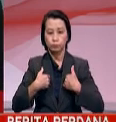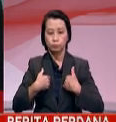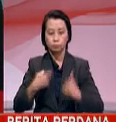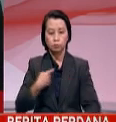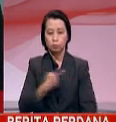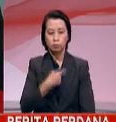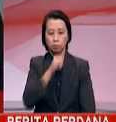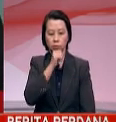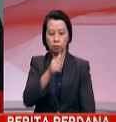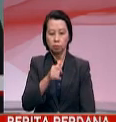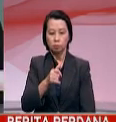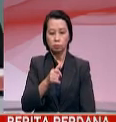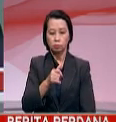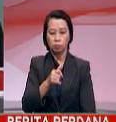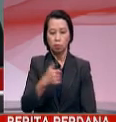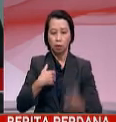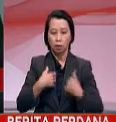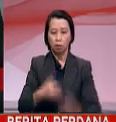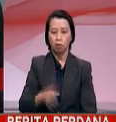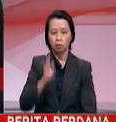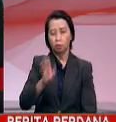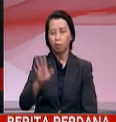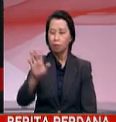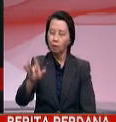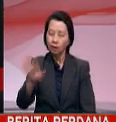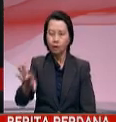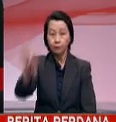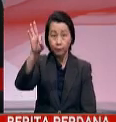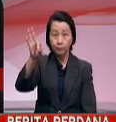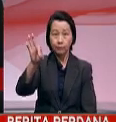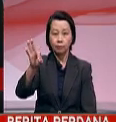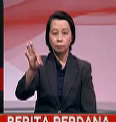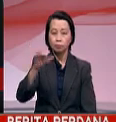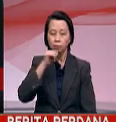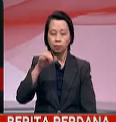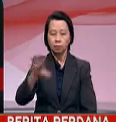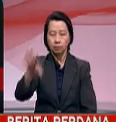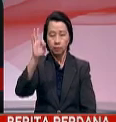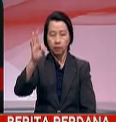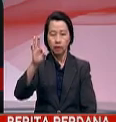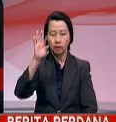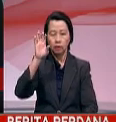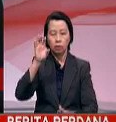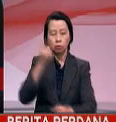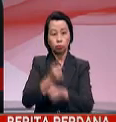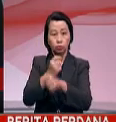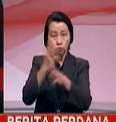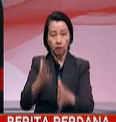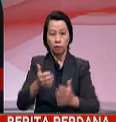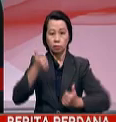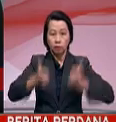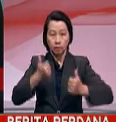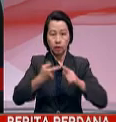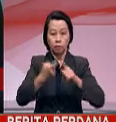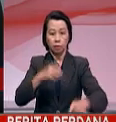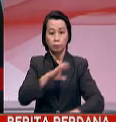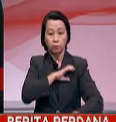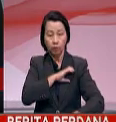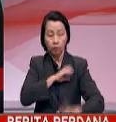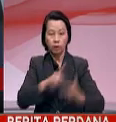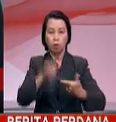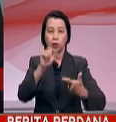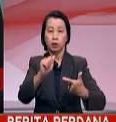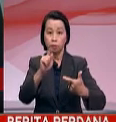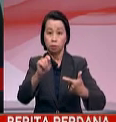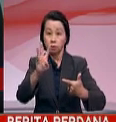tidak mengira daripada mana pegawai atau anggota ini bertugas. Sama ada daripada pihak polis, ATM,